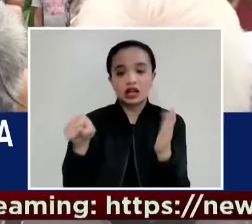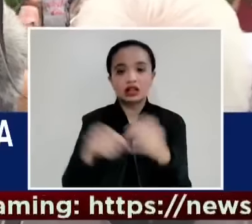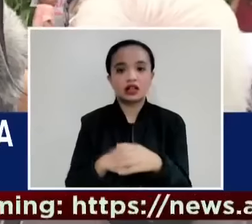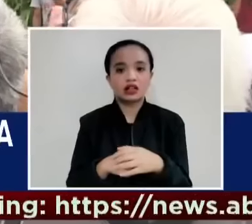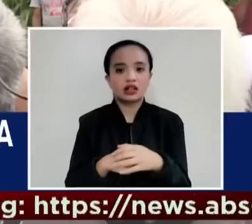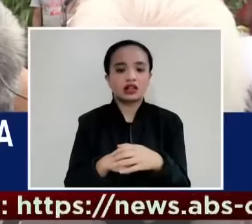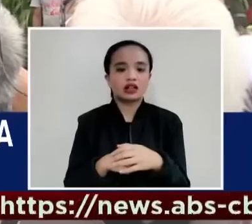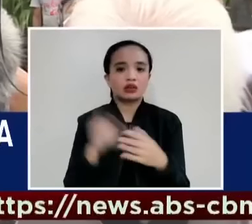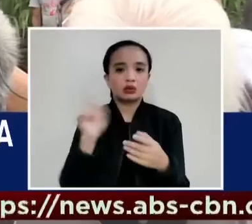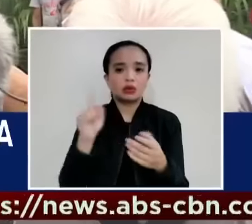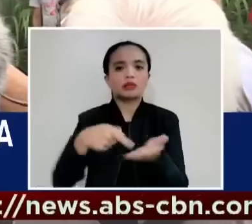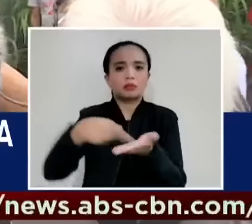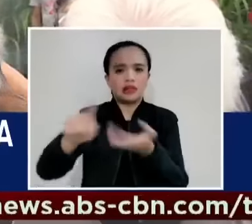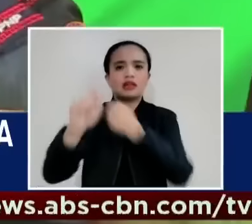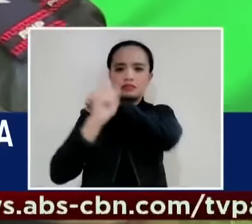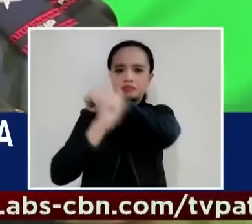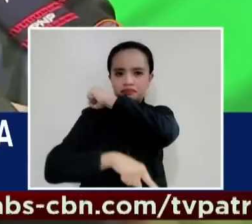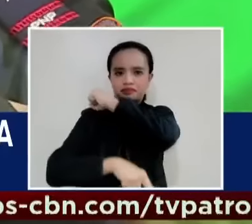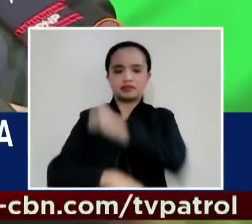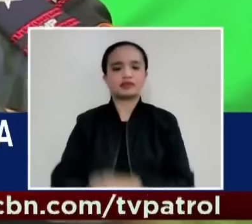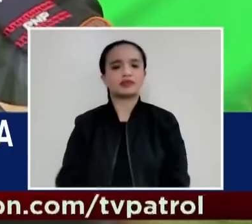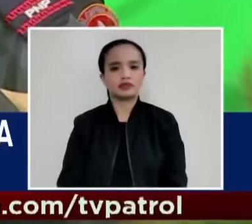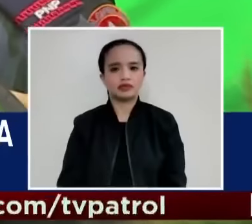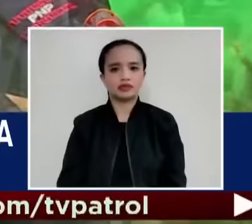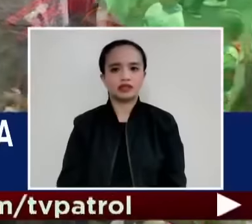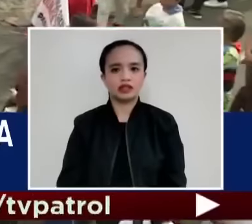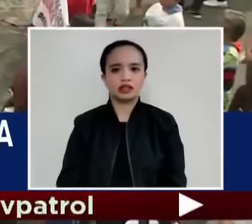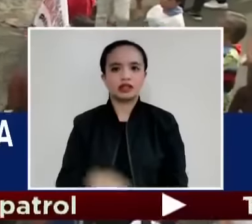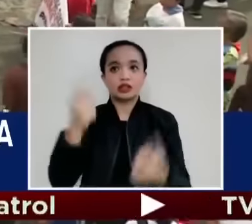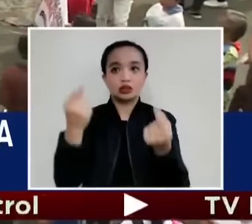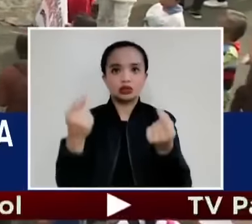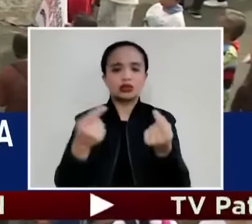sa penalties for that. Implementing yung Clean Air Act natin.